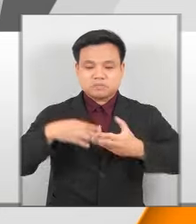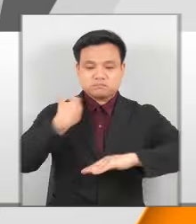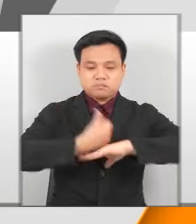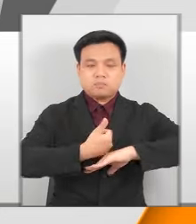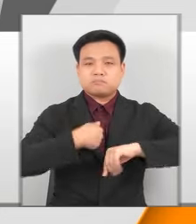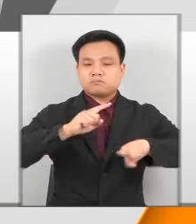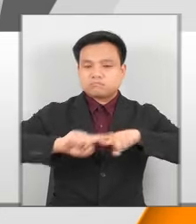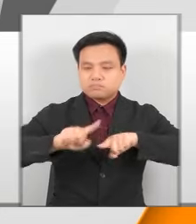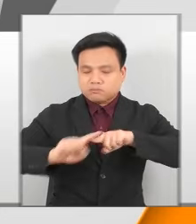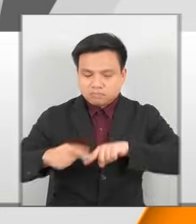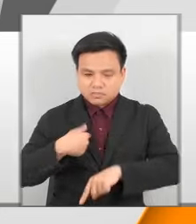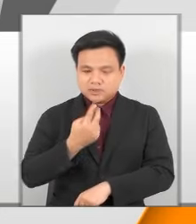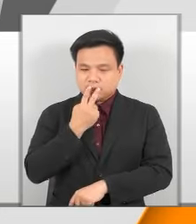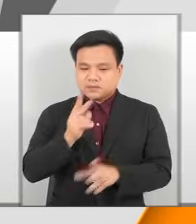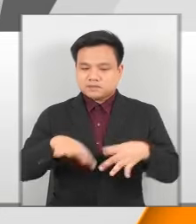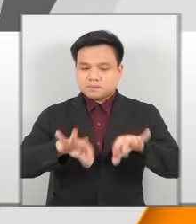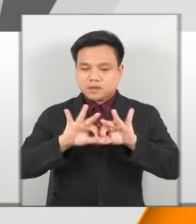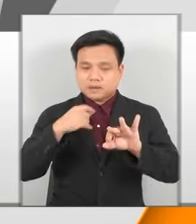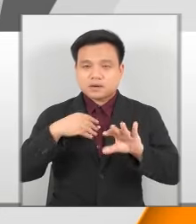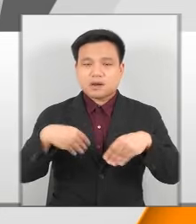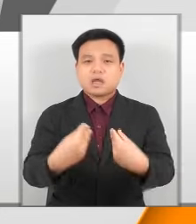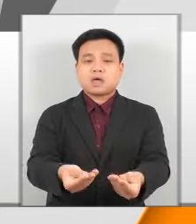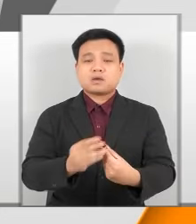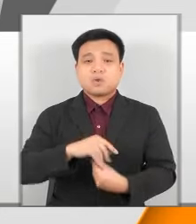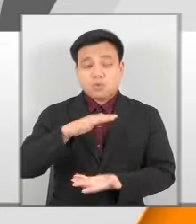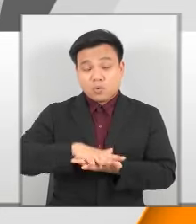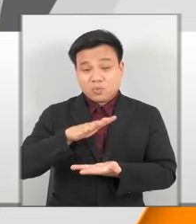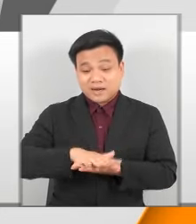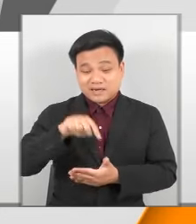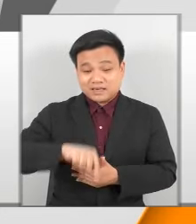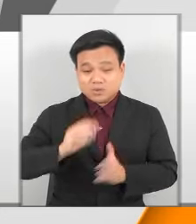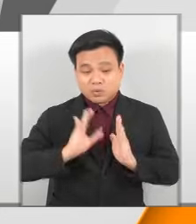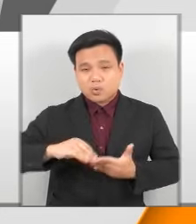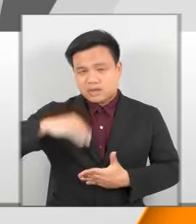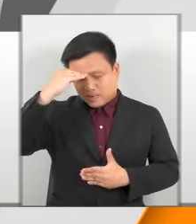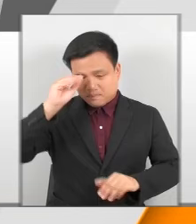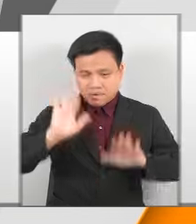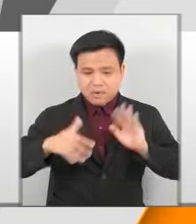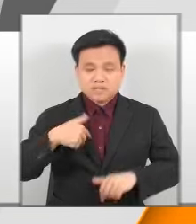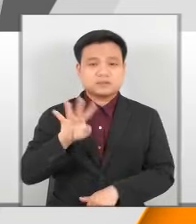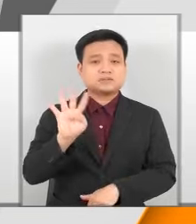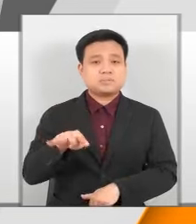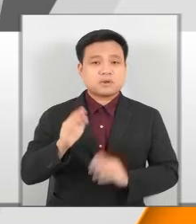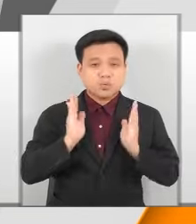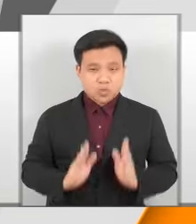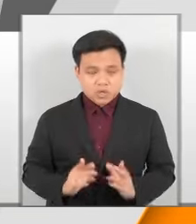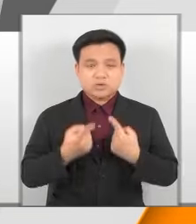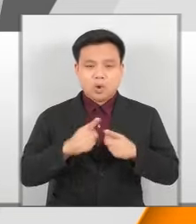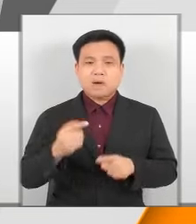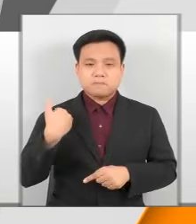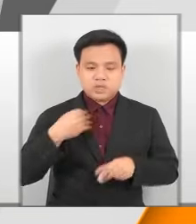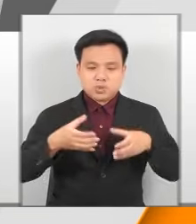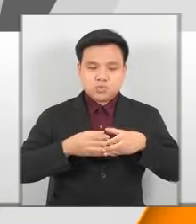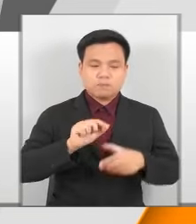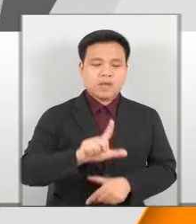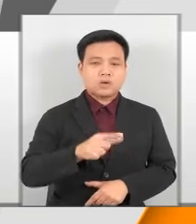กลุ่มเอาจริงๆนักเรียนของโรงเรียนเนี้ยทั้งหมด4,000คนนะผอบอกว่าก็มีประมาณ 1-2เน่ะที่เป็นเพศทางเลือกพูด